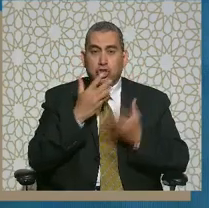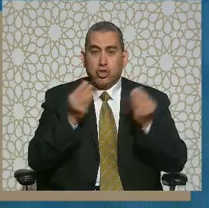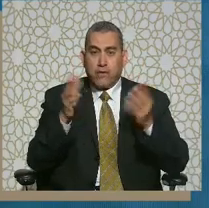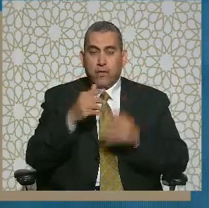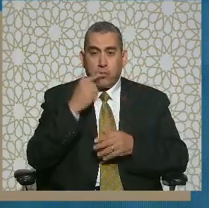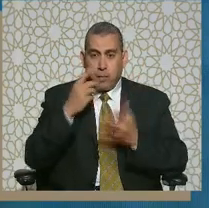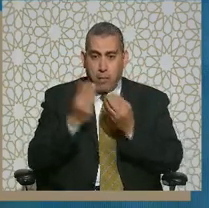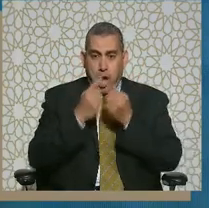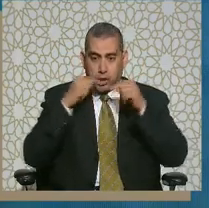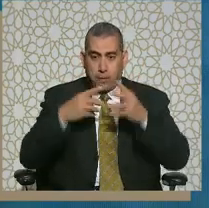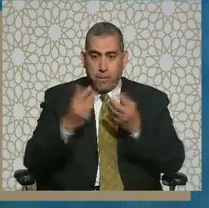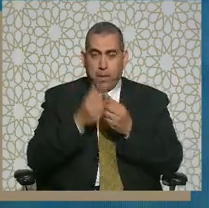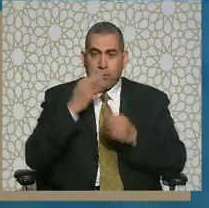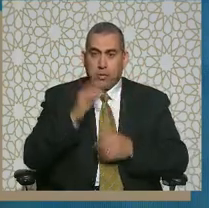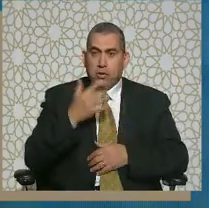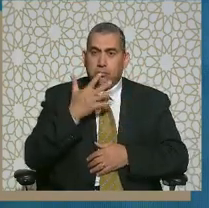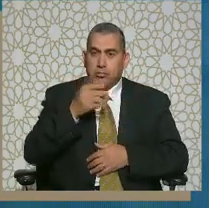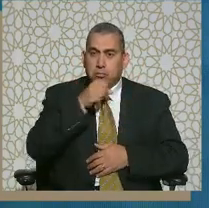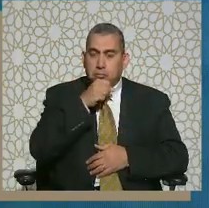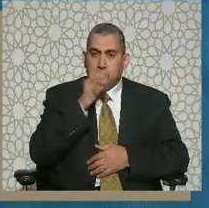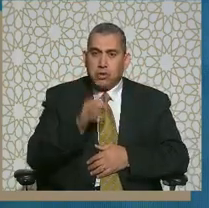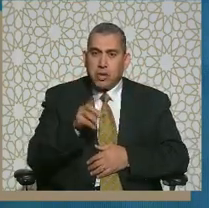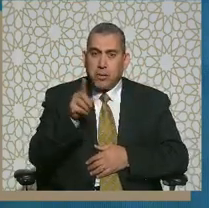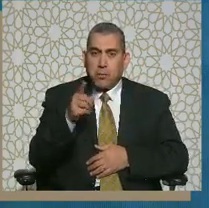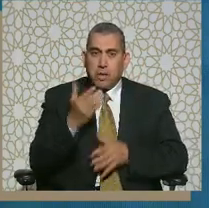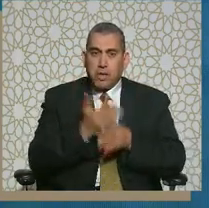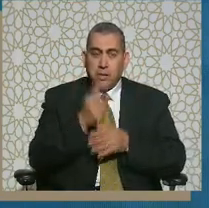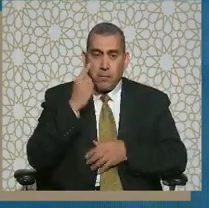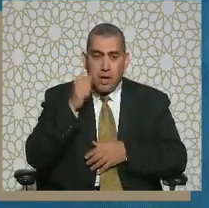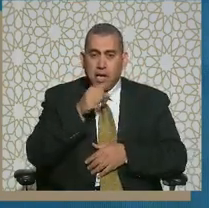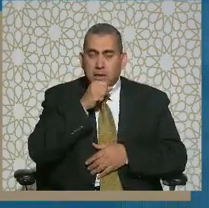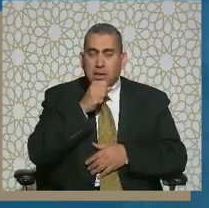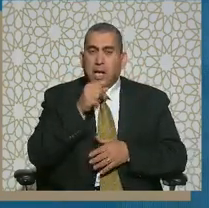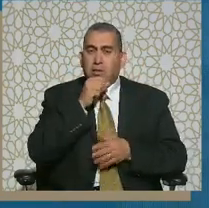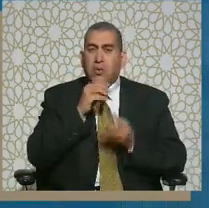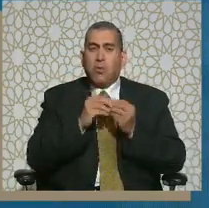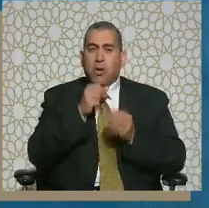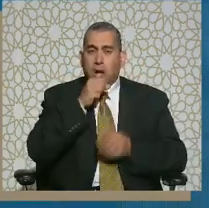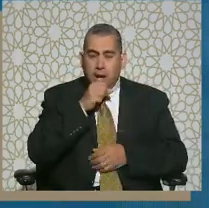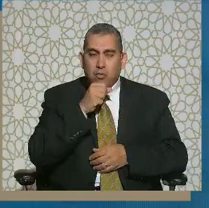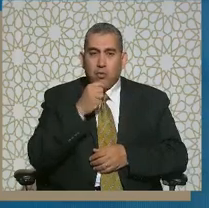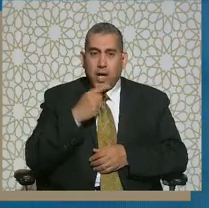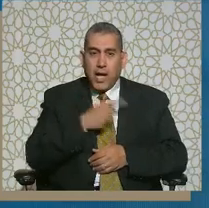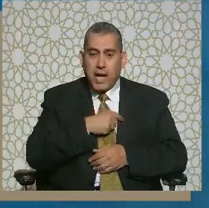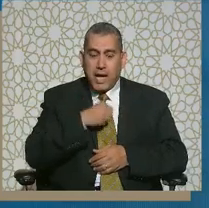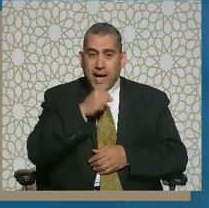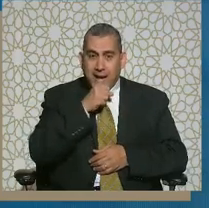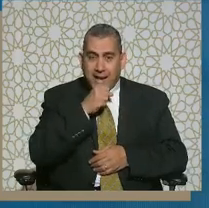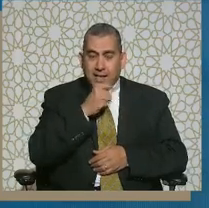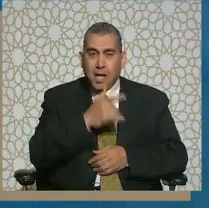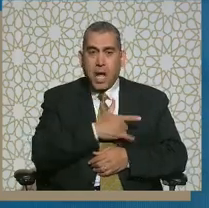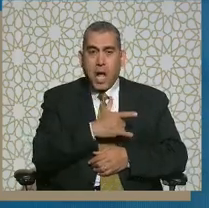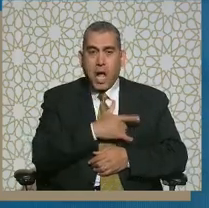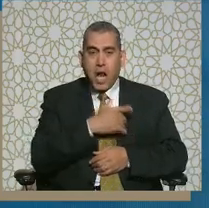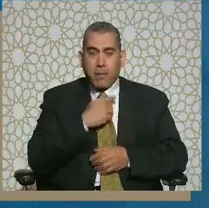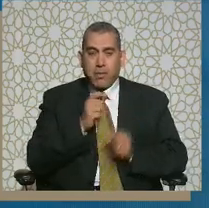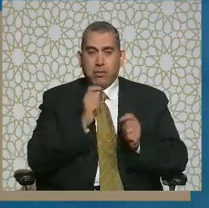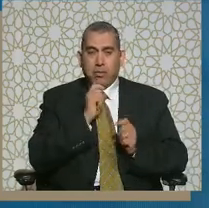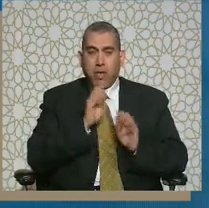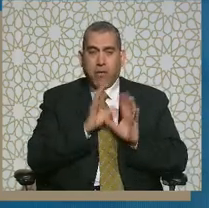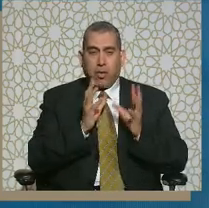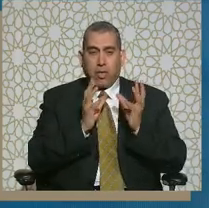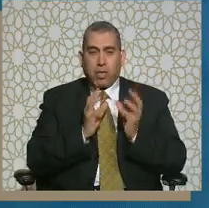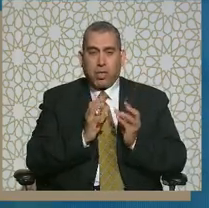معانا كانهم معجزين عارفين يعني ايه معجزين انا بسميه عجز القلوب القلوب سعده